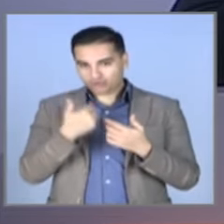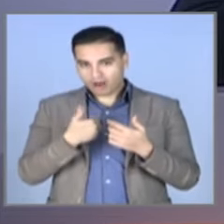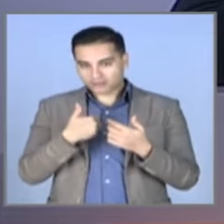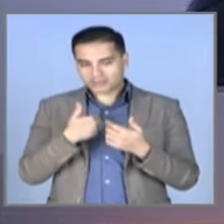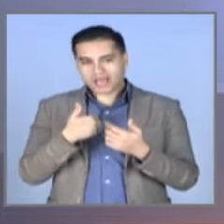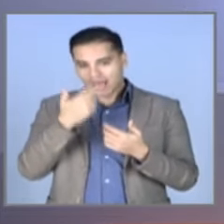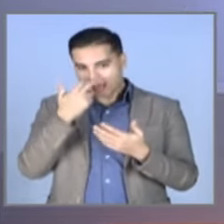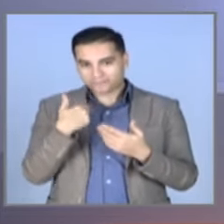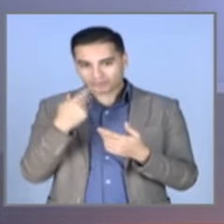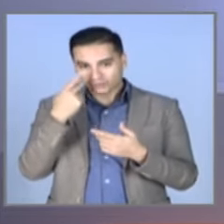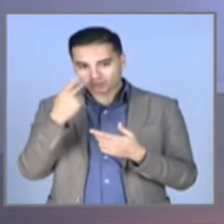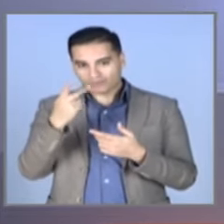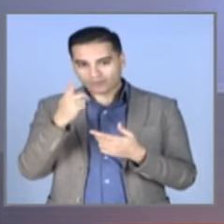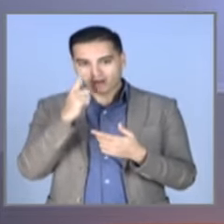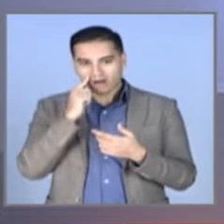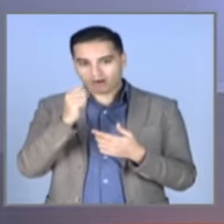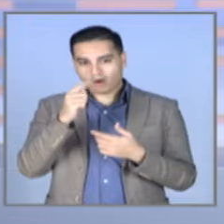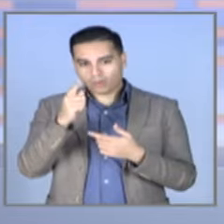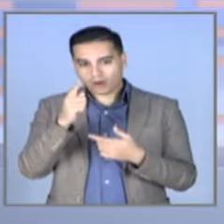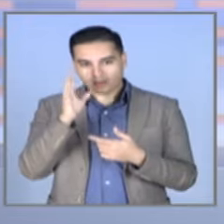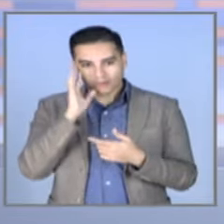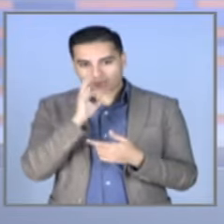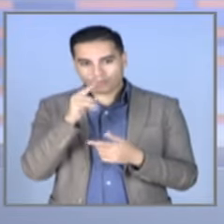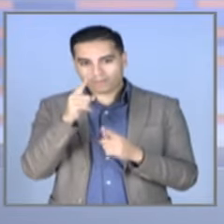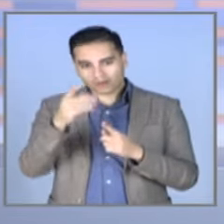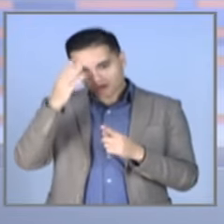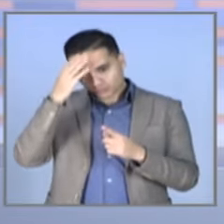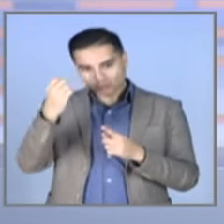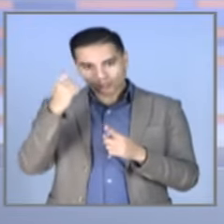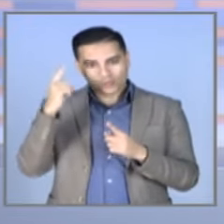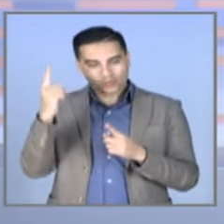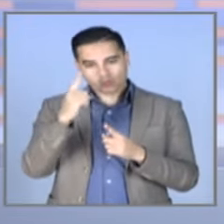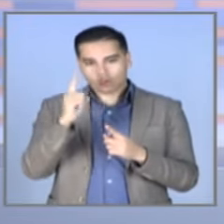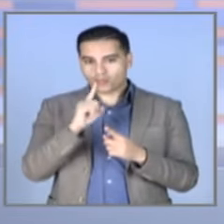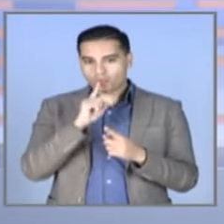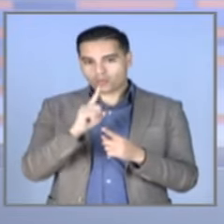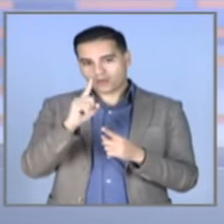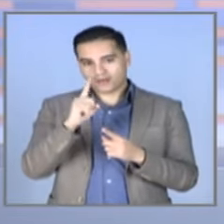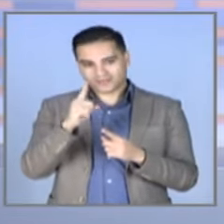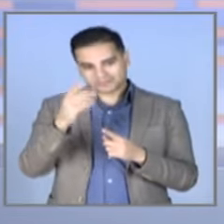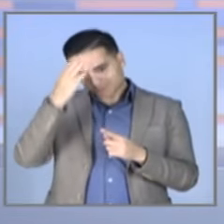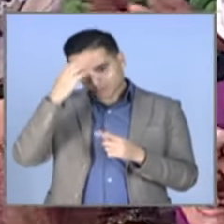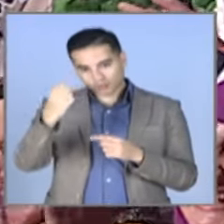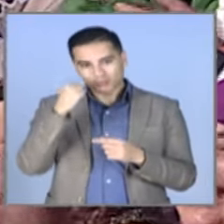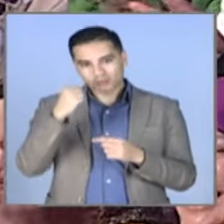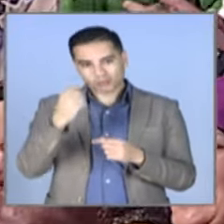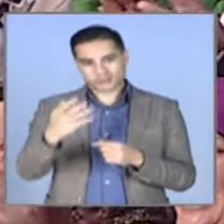يعني اشوف هذا الرجل الاسطوره، انت يطلق عليك الاسطوره. الناس لما بتقعد تتفرج على الحزام ده،